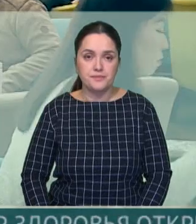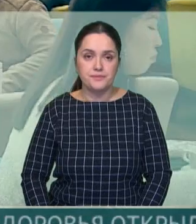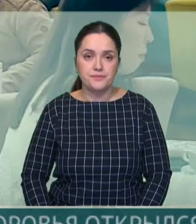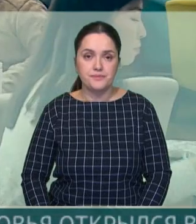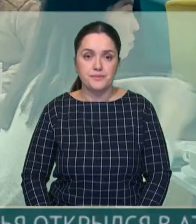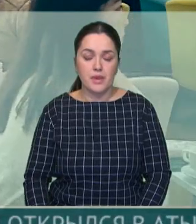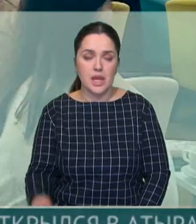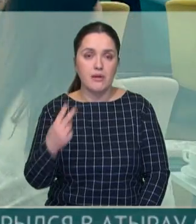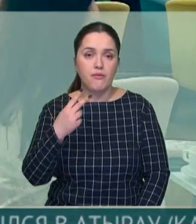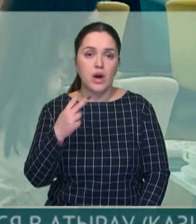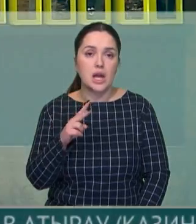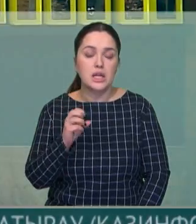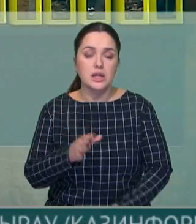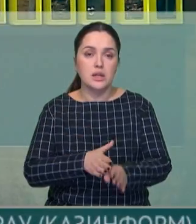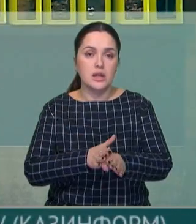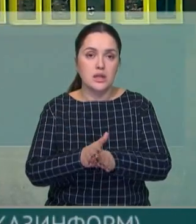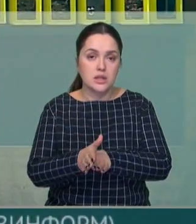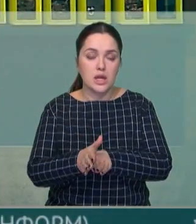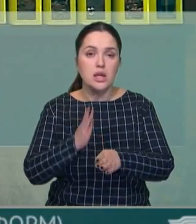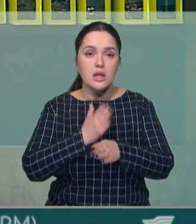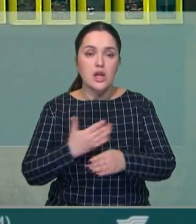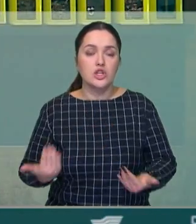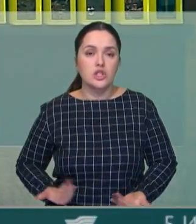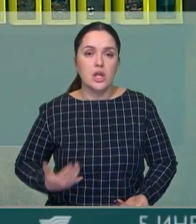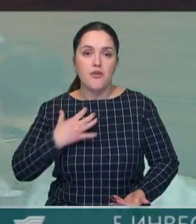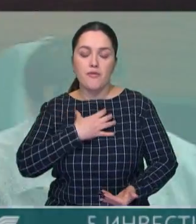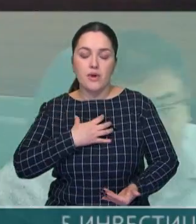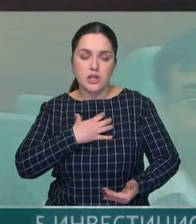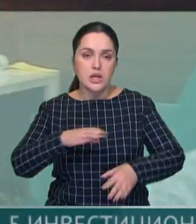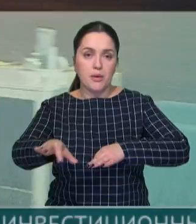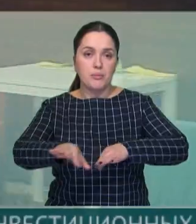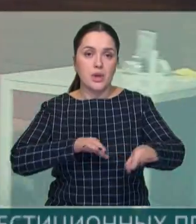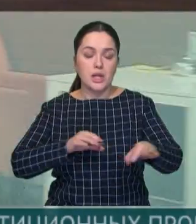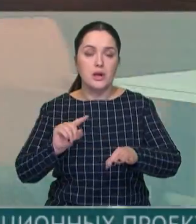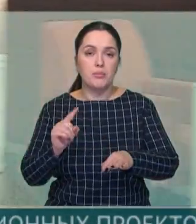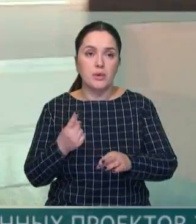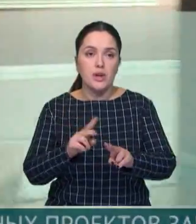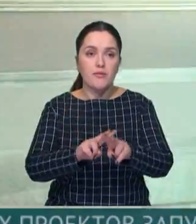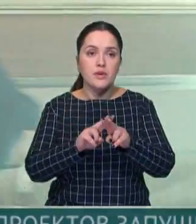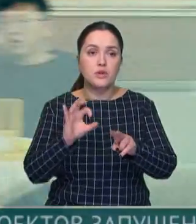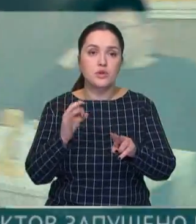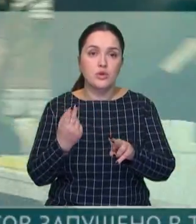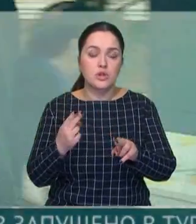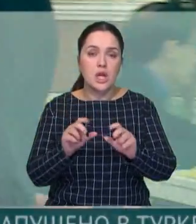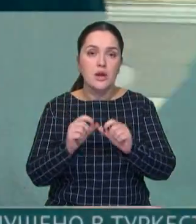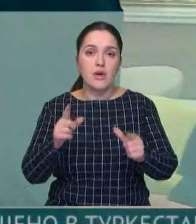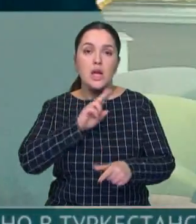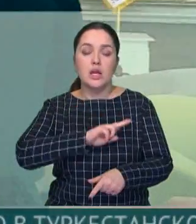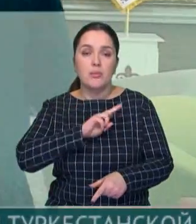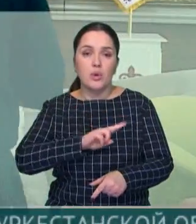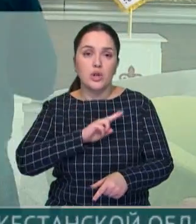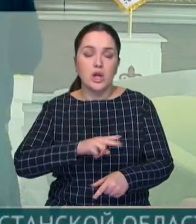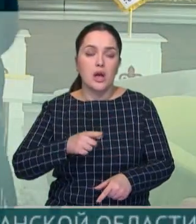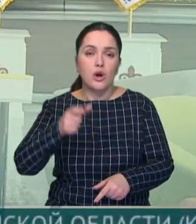Ахметов 20 с небольшим лет реализует, как он сам говорит, жизненно важный проект. Первое в Астане социальное кафе, в котором работают люди с